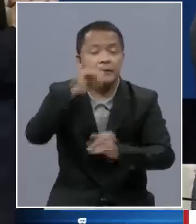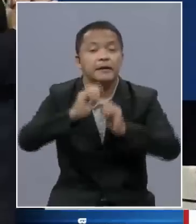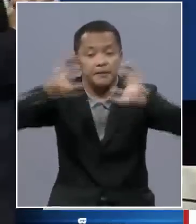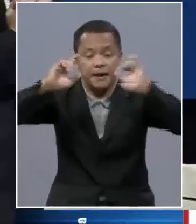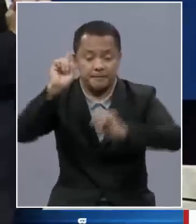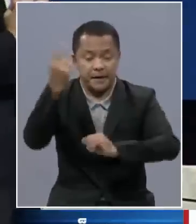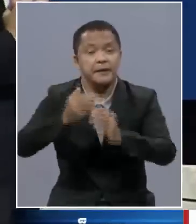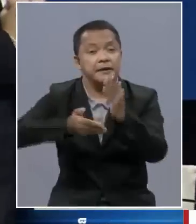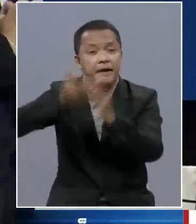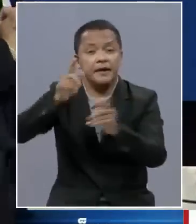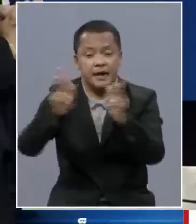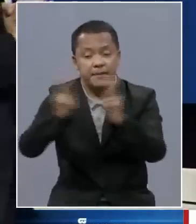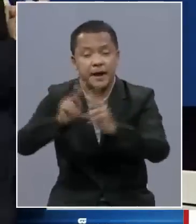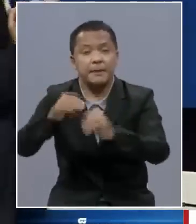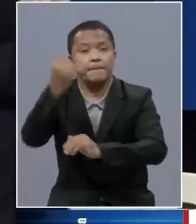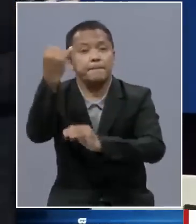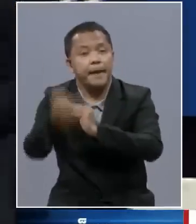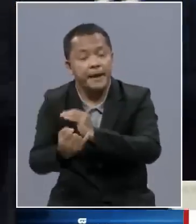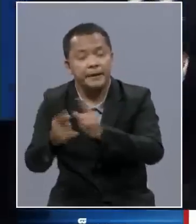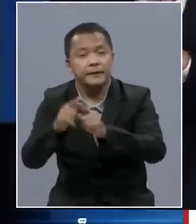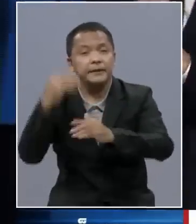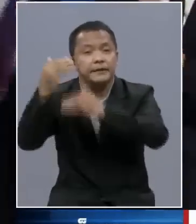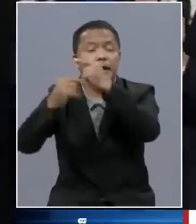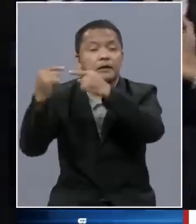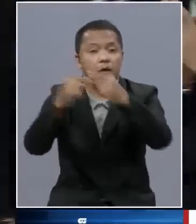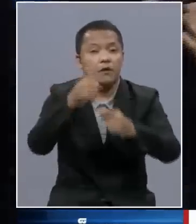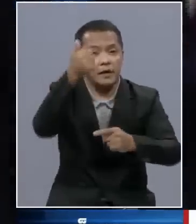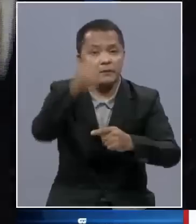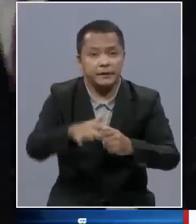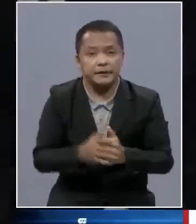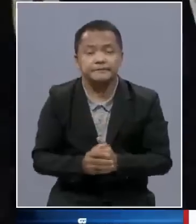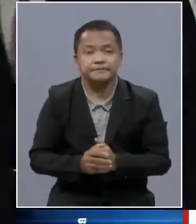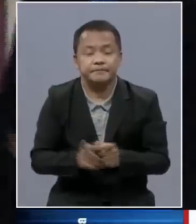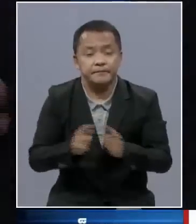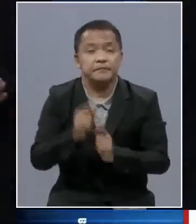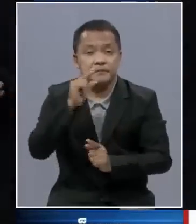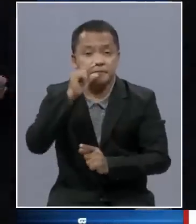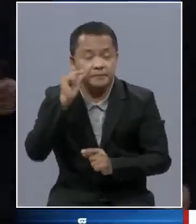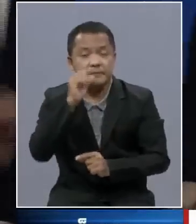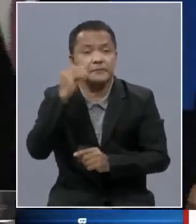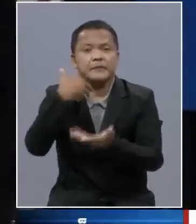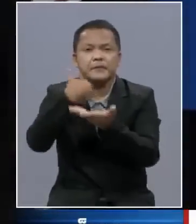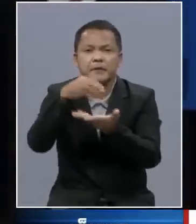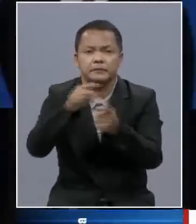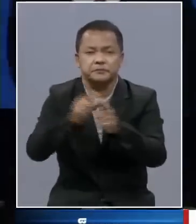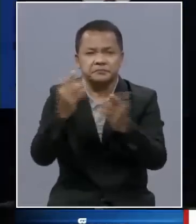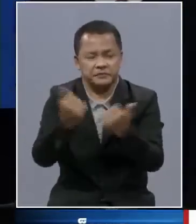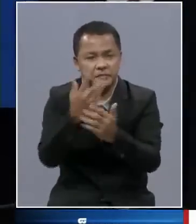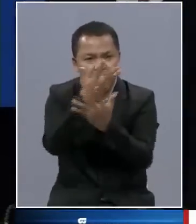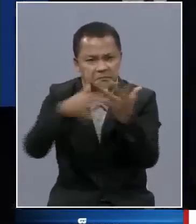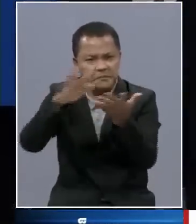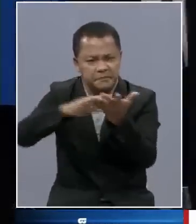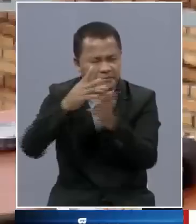ใหม่ที่ชนะเพราะกรรมการจับแพ้ฟาวจะเดินต่อไปได้นานแค่ไหนแล้วคุณชูวิทย์บอกแบบนี้ครับว่าเกมนี้เนี่ยมันถูกวางกัน